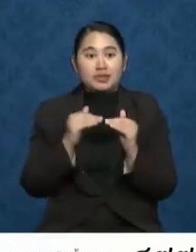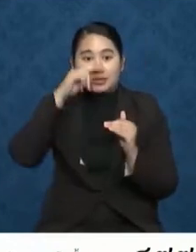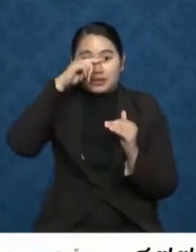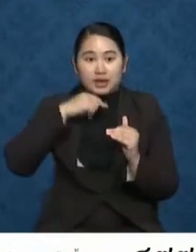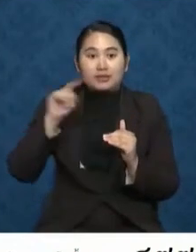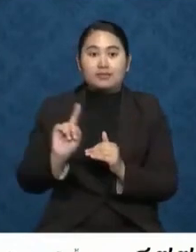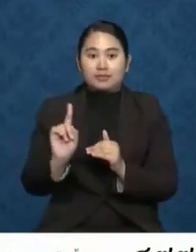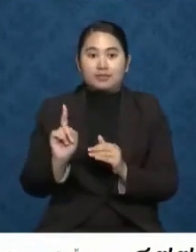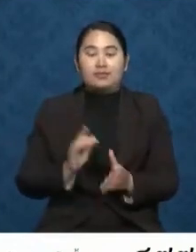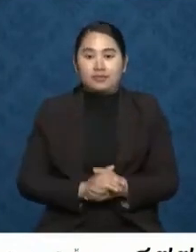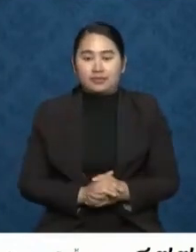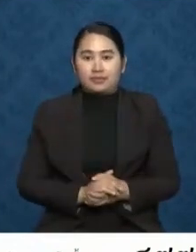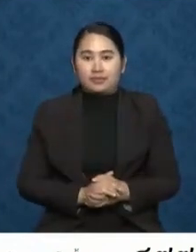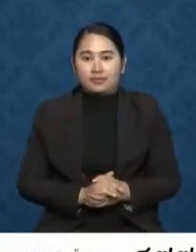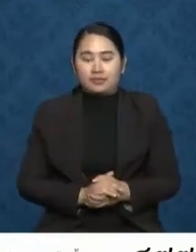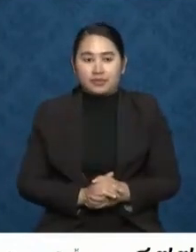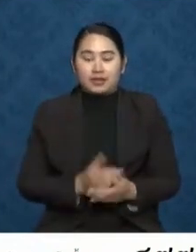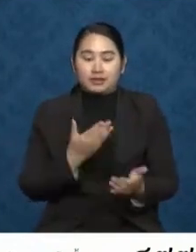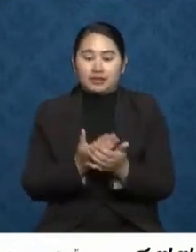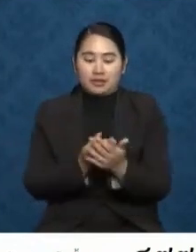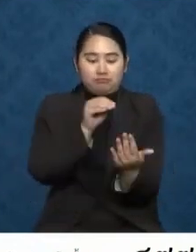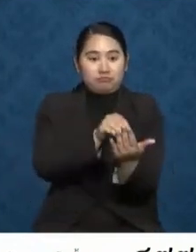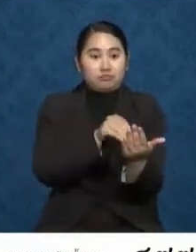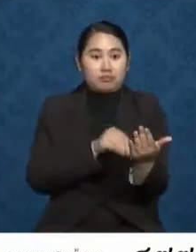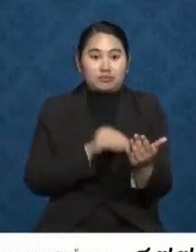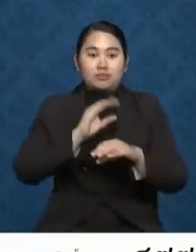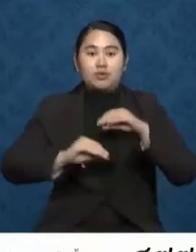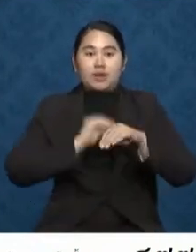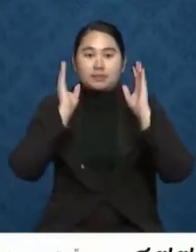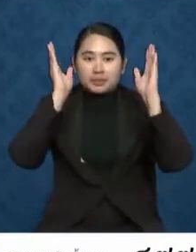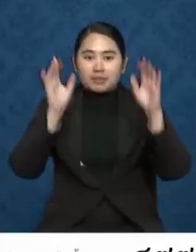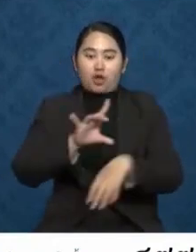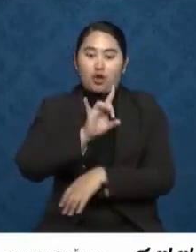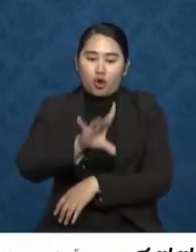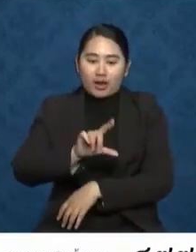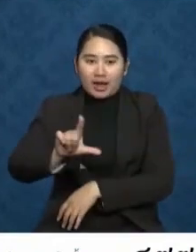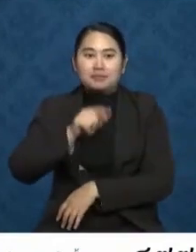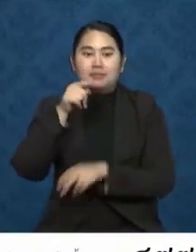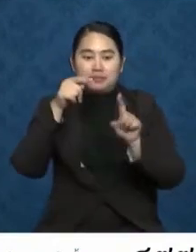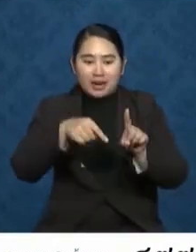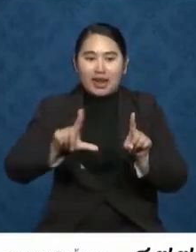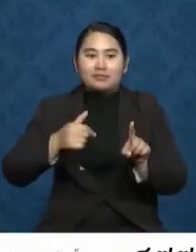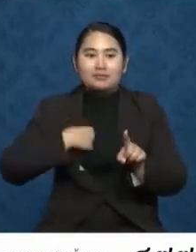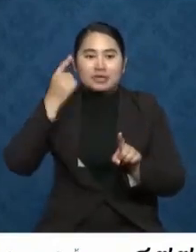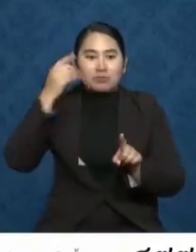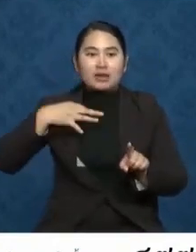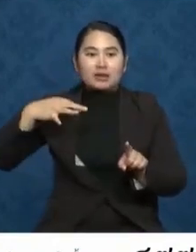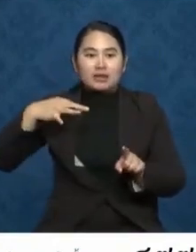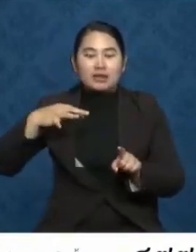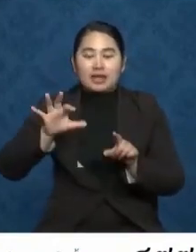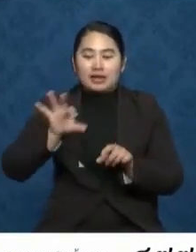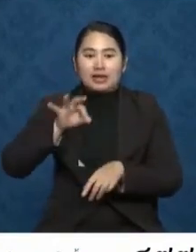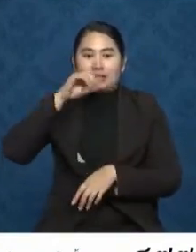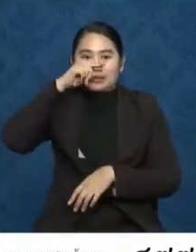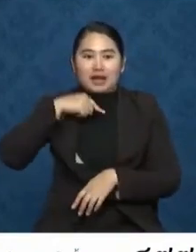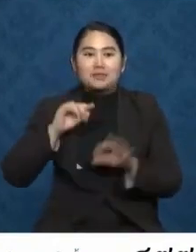ทยถึงแม้ว่าเราจะใส่เงินเข้าไปในโครงการรณรงค์นี้ร้อยล้านพันล้านผมว่าเราก็ไม่ได้รับเลือกครับให้เป็นสมาชิกในคณะ